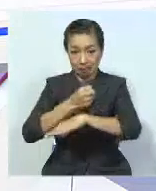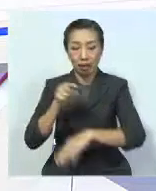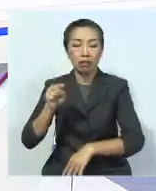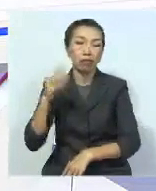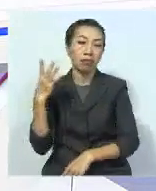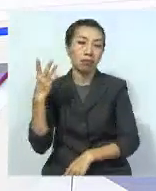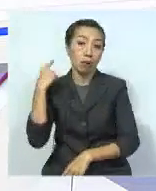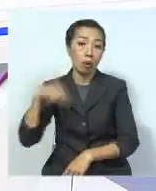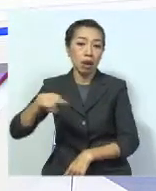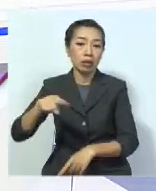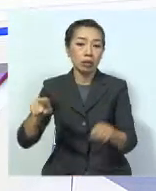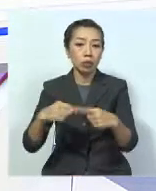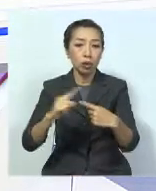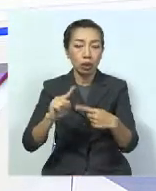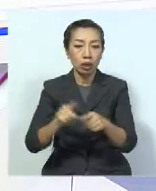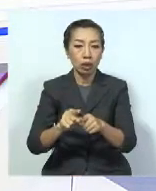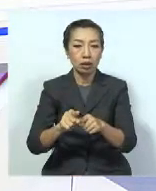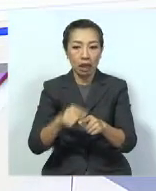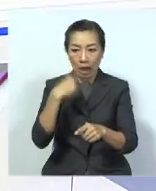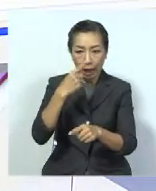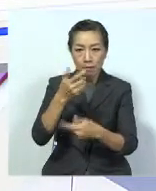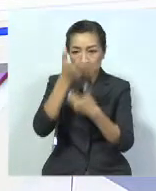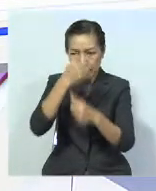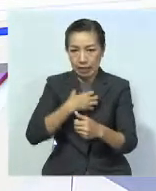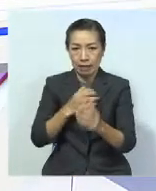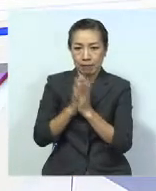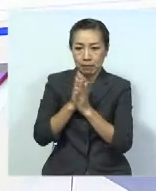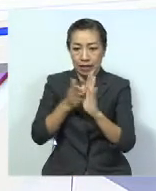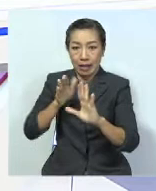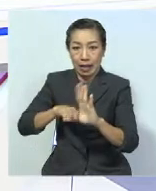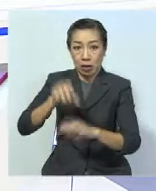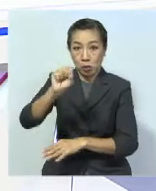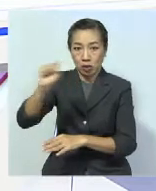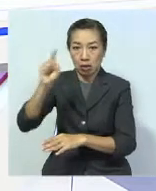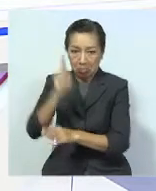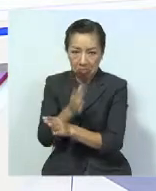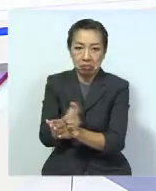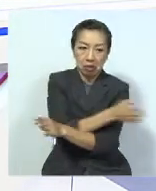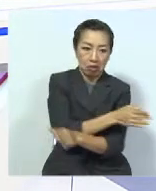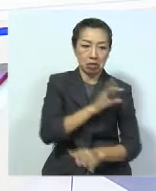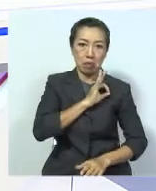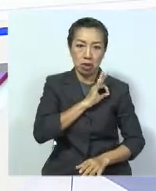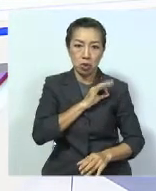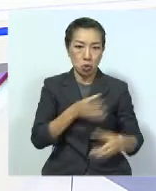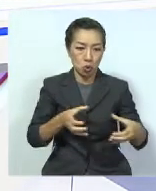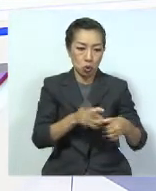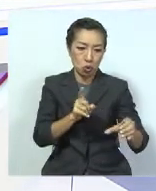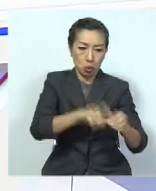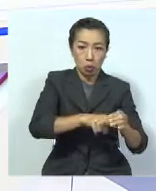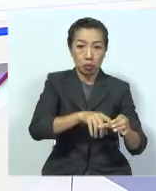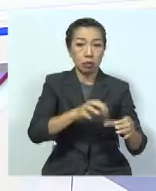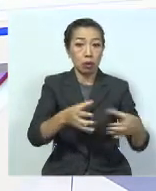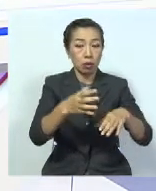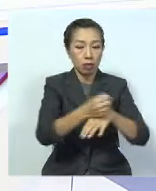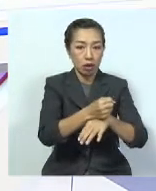้างนะคะเมื่อวานนี้เป็นวันสุดท้ายที่ผู้จะลงสมัครรับเลือกตั้งต้องสังกัดพรรคการเมืองแล้วนะคะหากว่าให้ตร